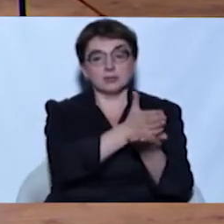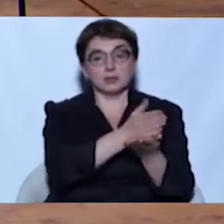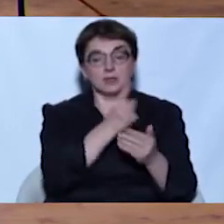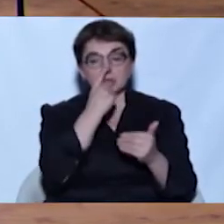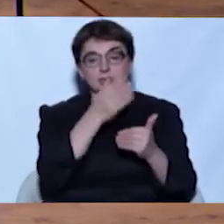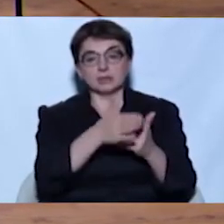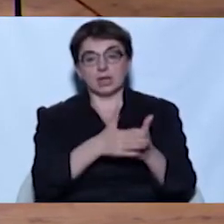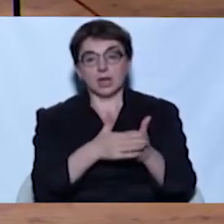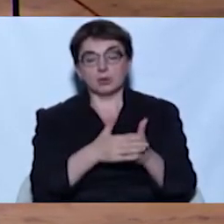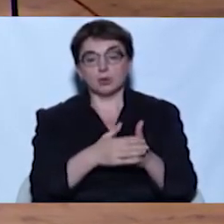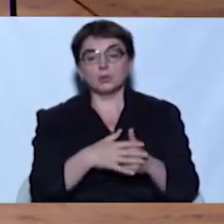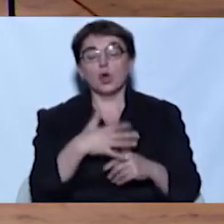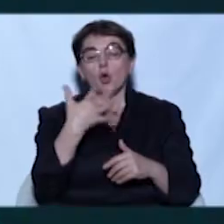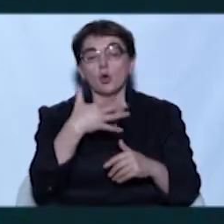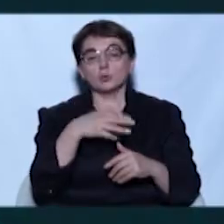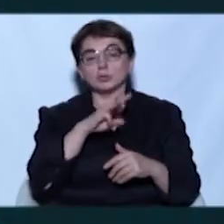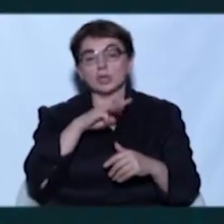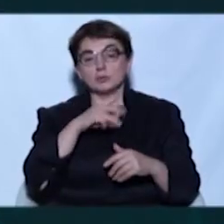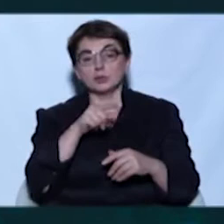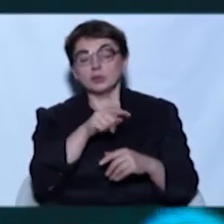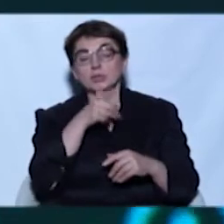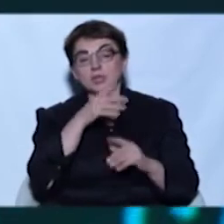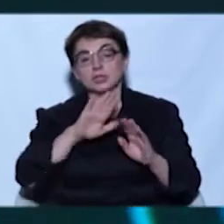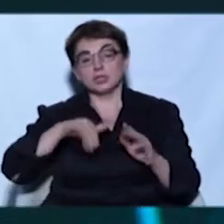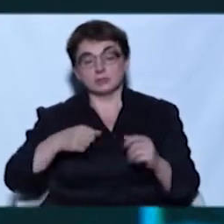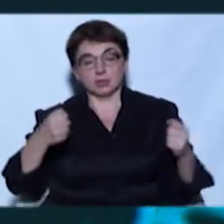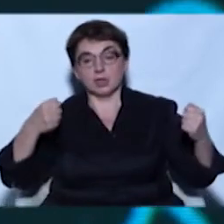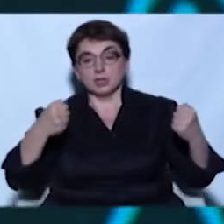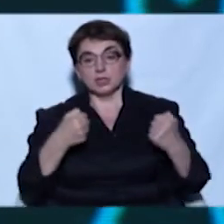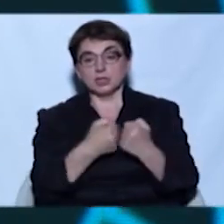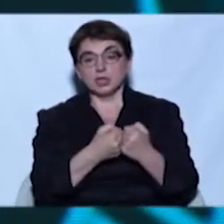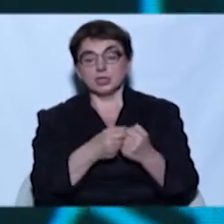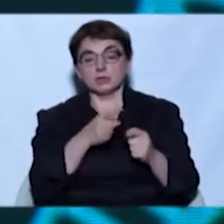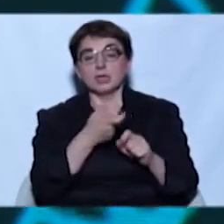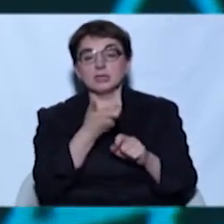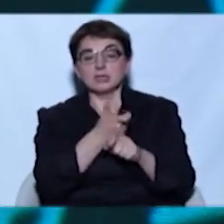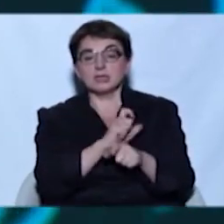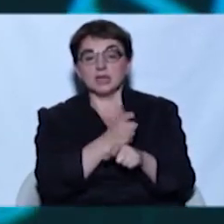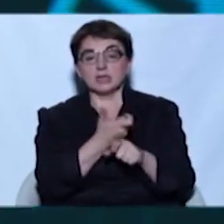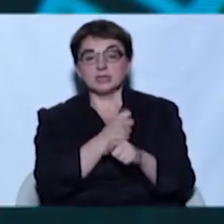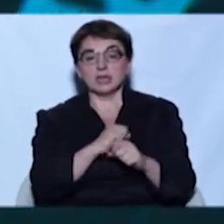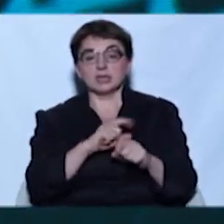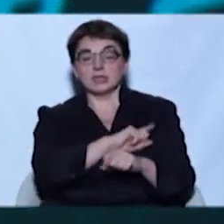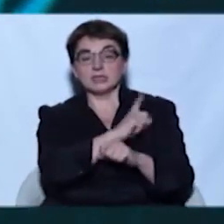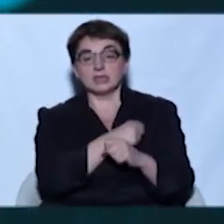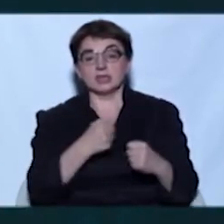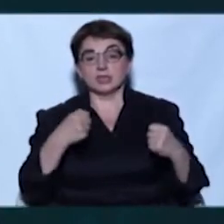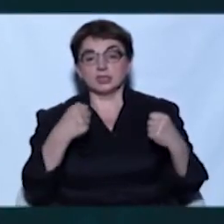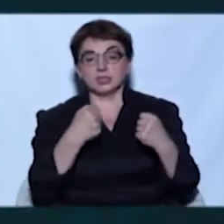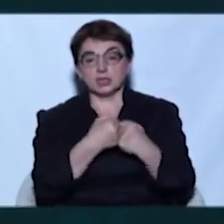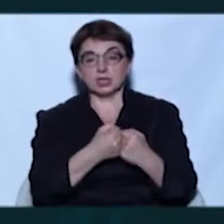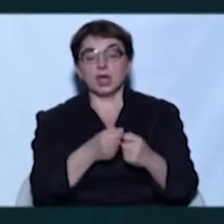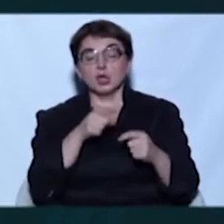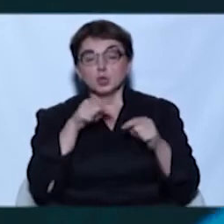დაახლოებით 50 მილიონი წლის წინ ისინი შეეჯახნენ ერთმანეთს. Და ისე ძლიერად შეეჯახნენ, რომ ამ შეჯახების შედეგად